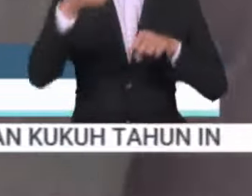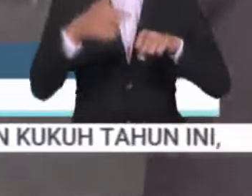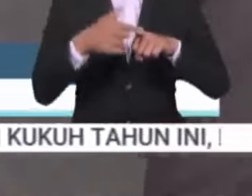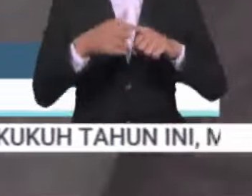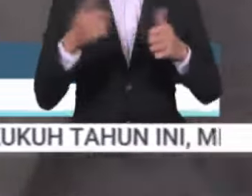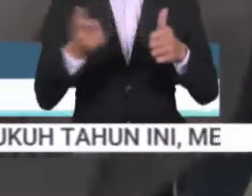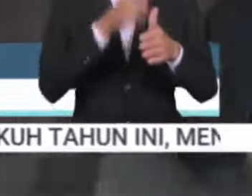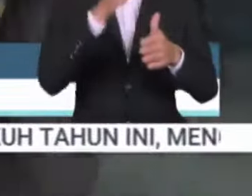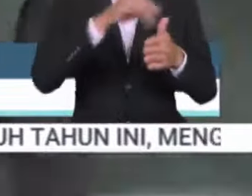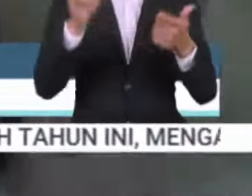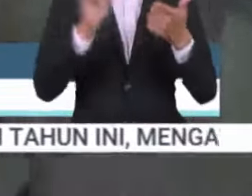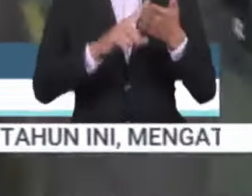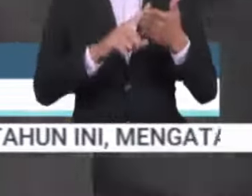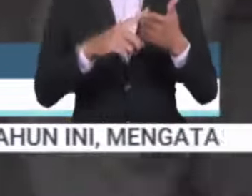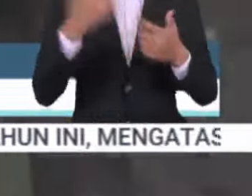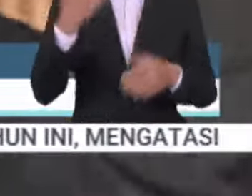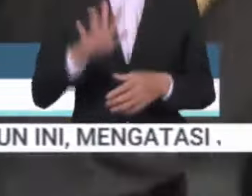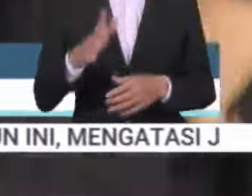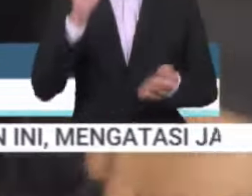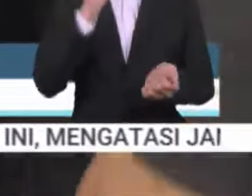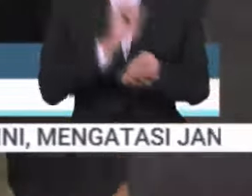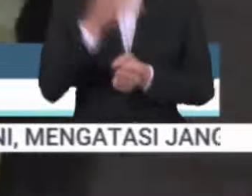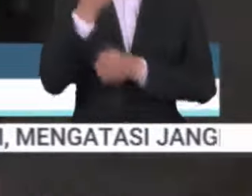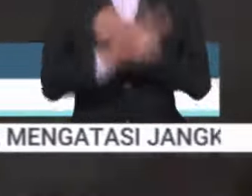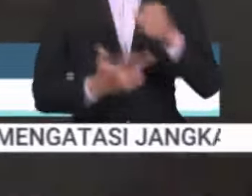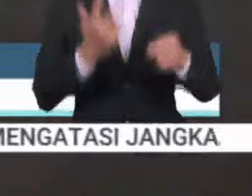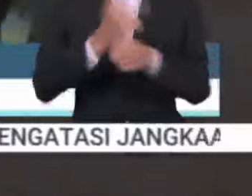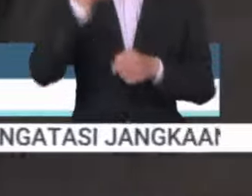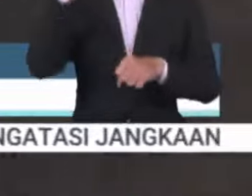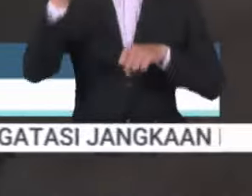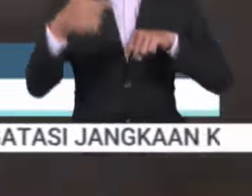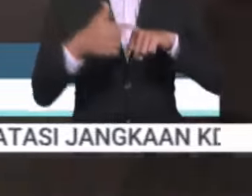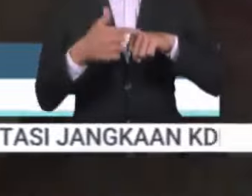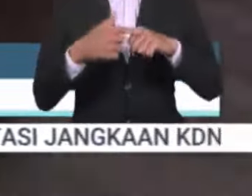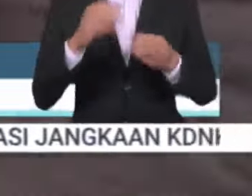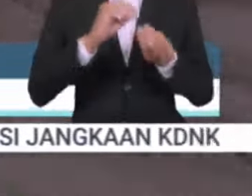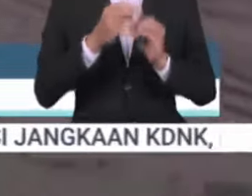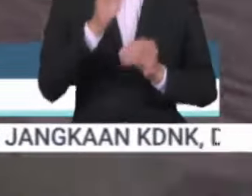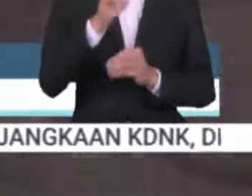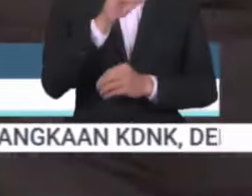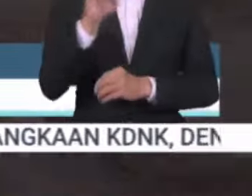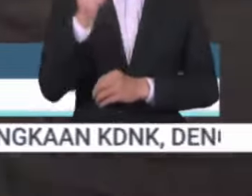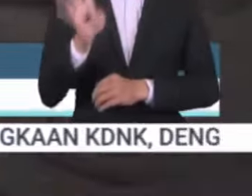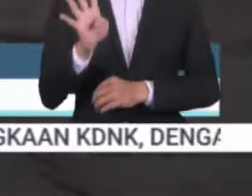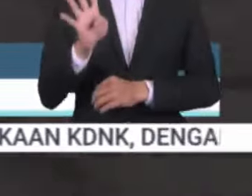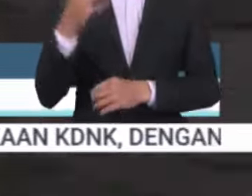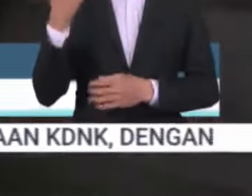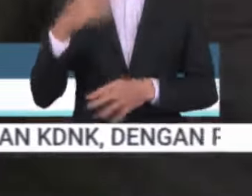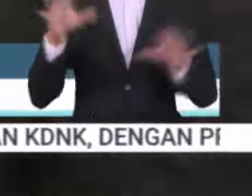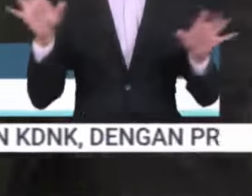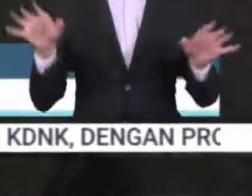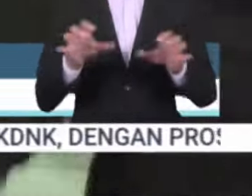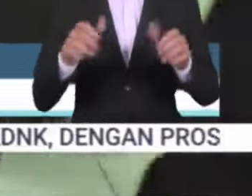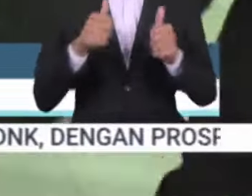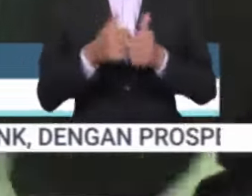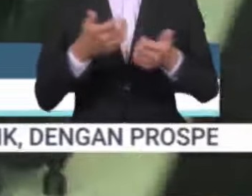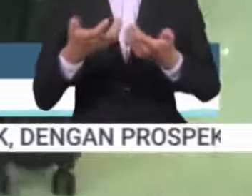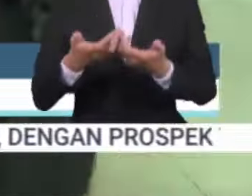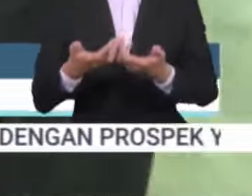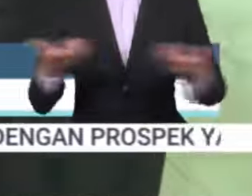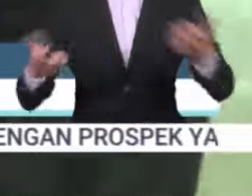kedua, manakala penjara 3 tahun bagi pertuduhan ketiga dan keempat serta memerintahkan hukuman berjalan secara